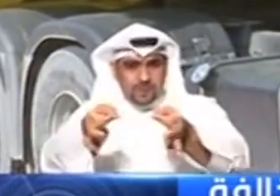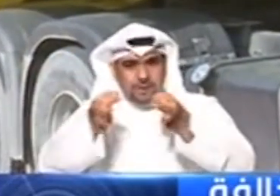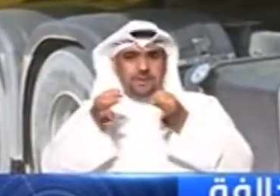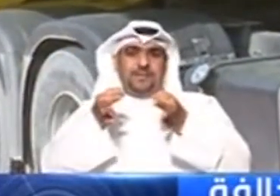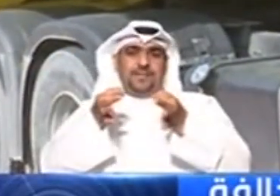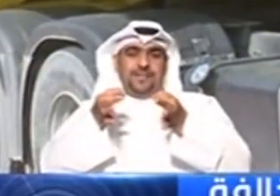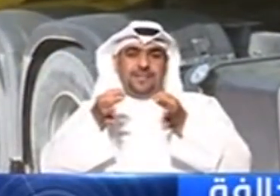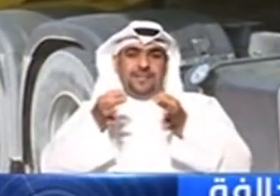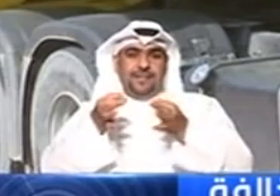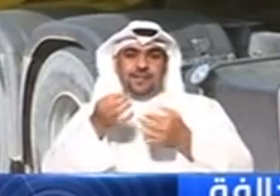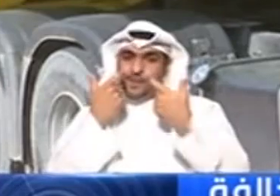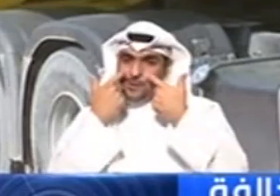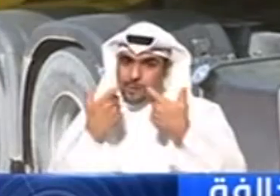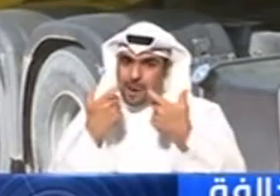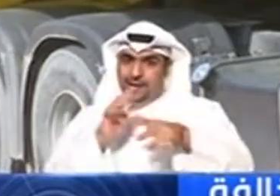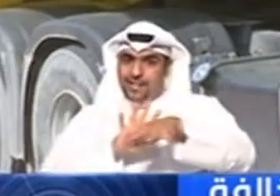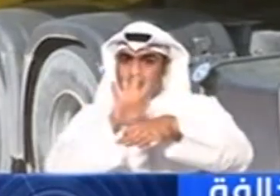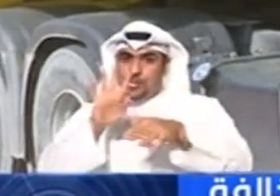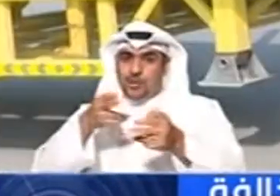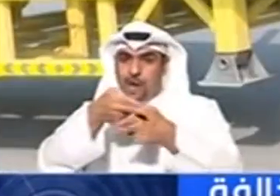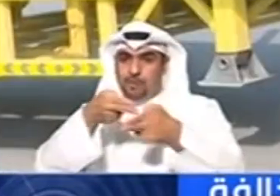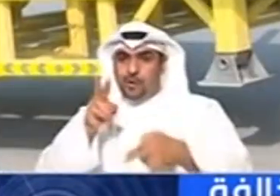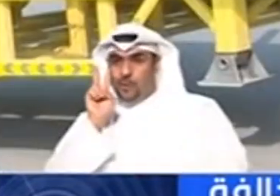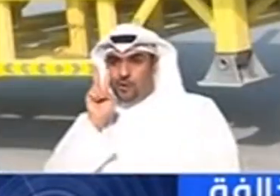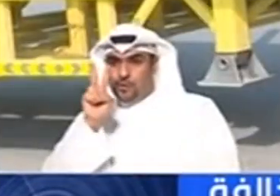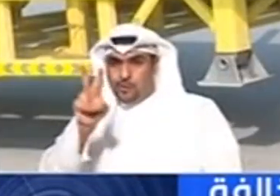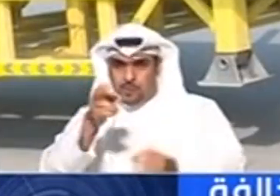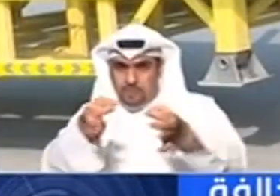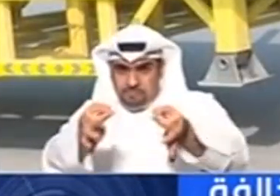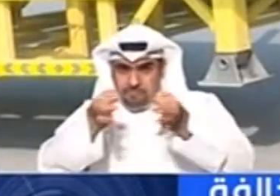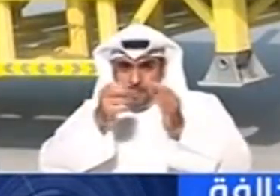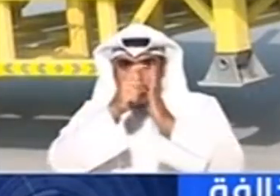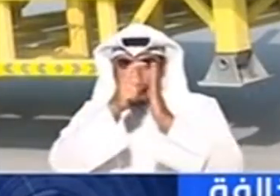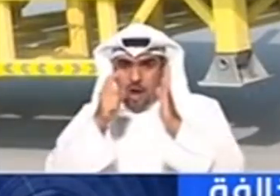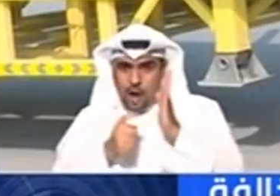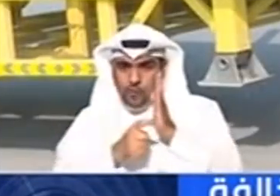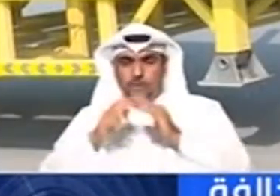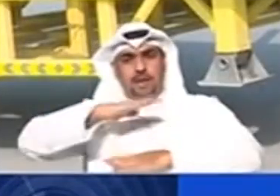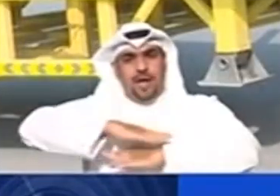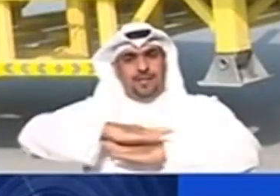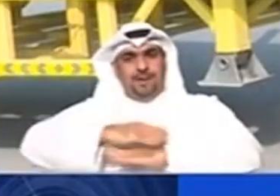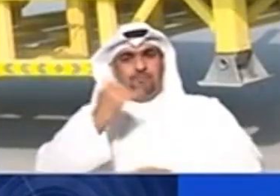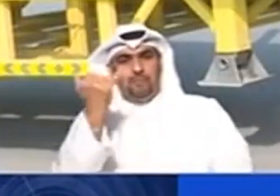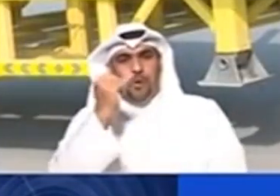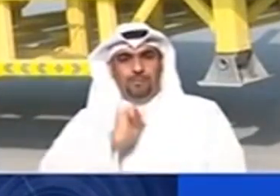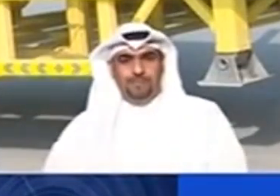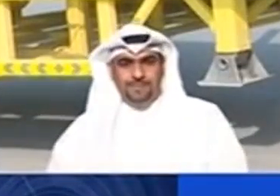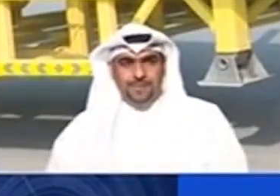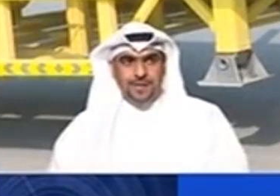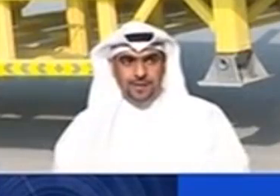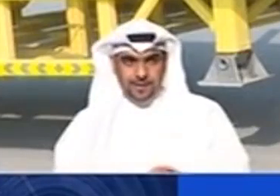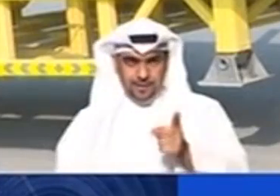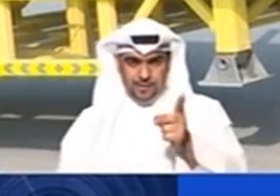أنهم أول من يلتزم بالقانون ويحترم القانون. هذه أول جولة ميدانية بالنسبة لنا